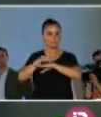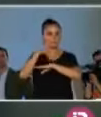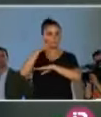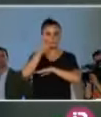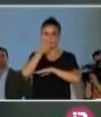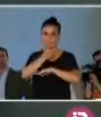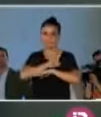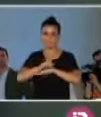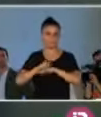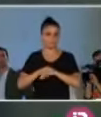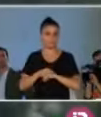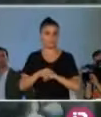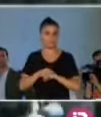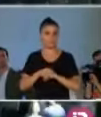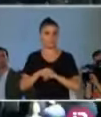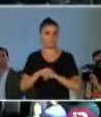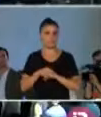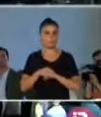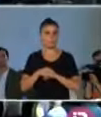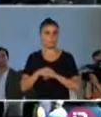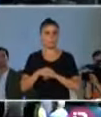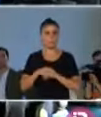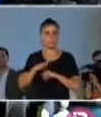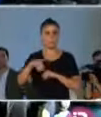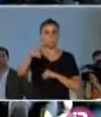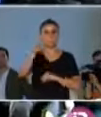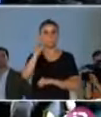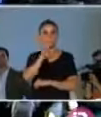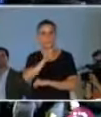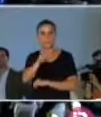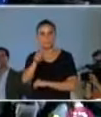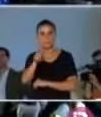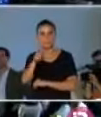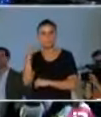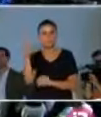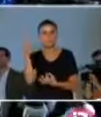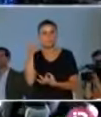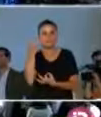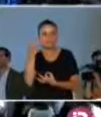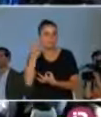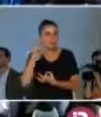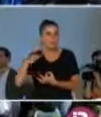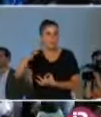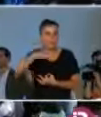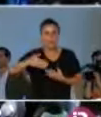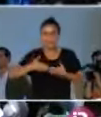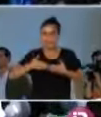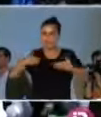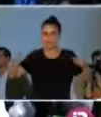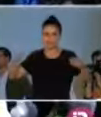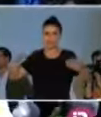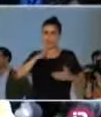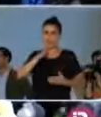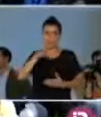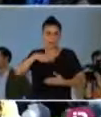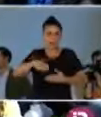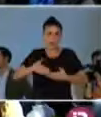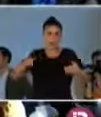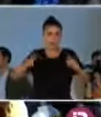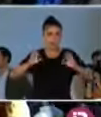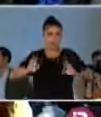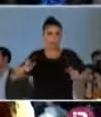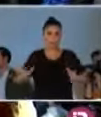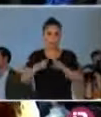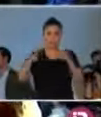esforç impagable. Miro el futur i veig les illes obertes que som. Veig la societat compromesa